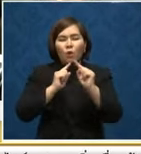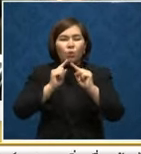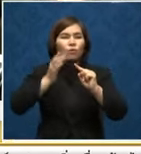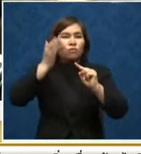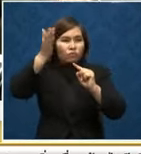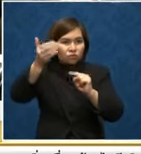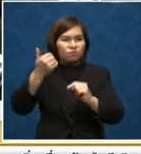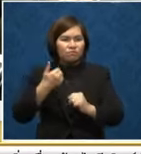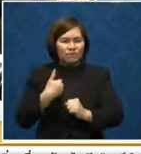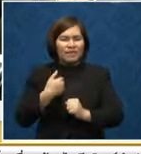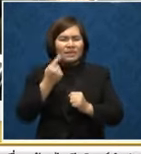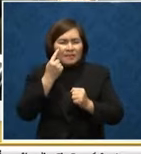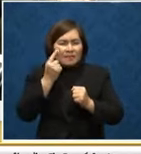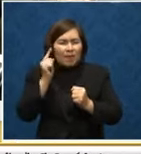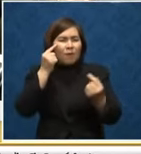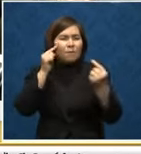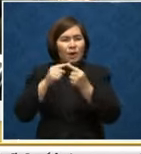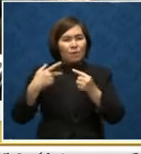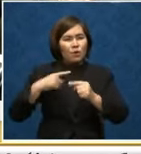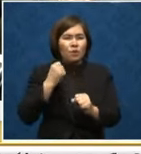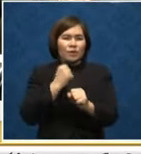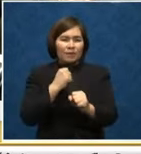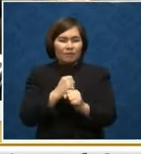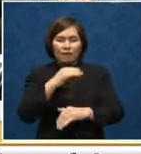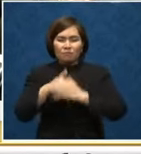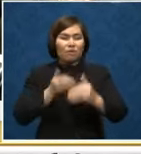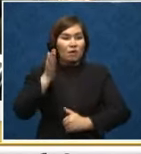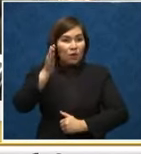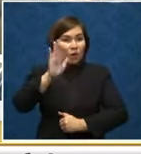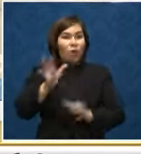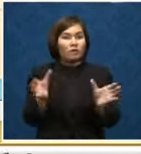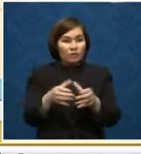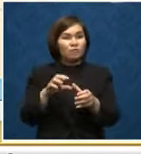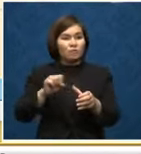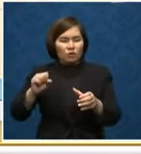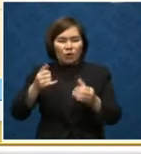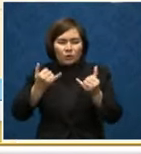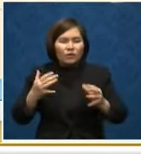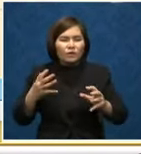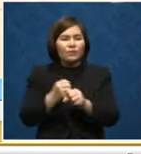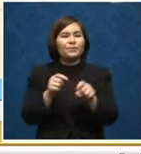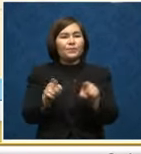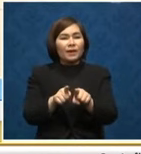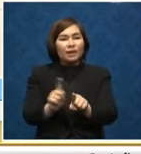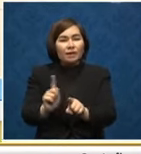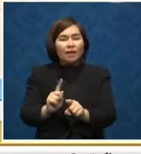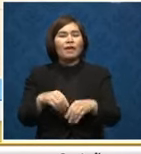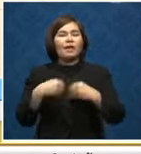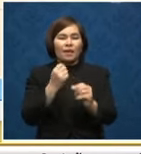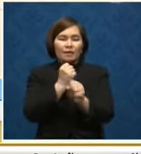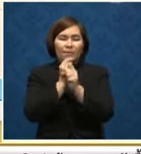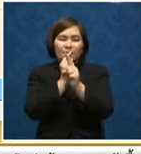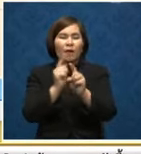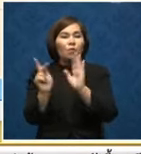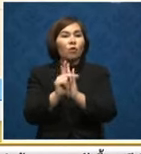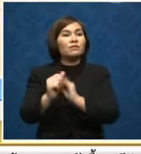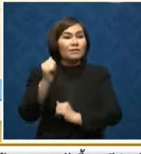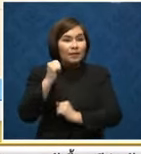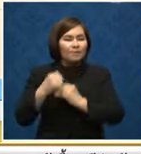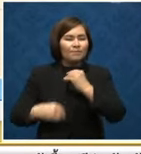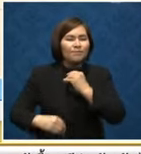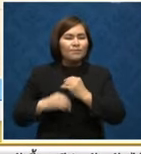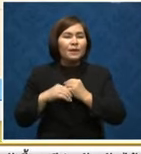ดว่าเพื่อการเดินหน้าการทำหน้าที่ของพวกเราครับข้อสรุปที่น่าจะตรงกันวันนี้ก็คืออย่างน้อยที่สุดรักษากติกาเดิมเพิ่มเติ